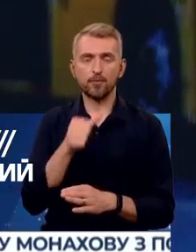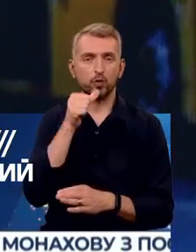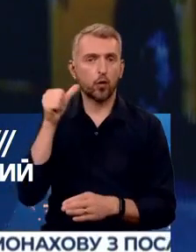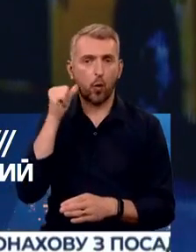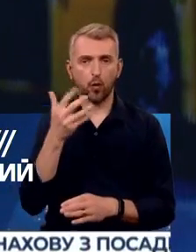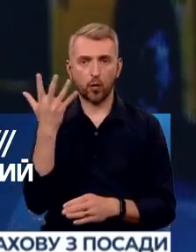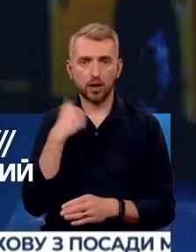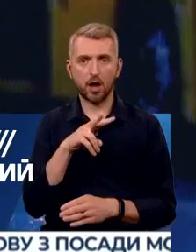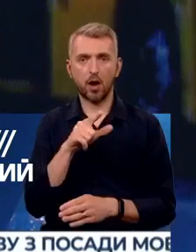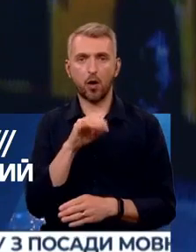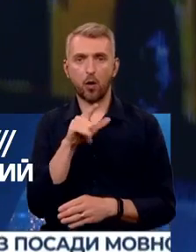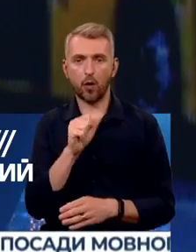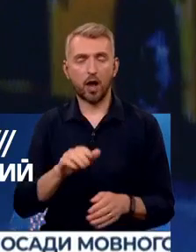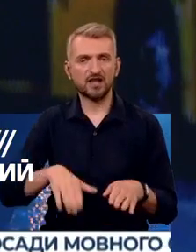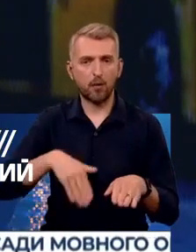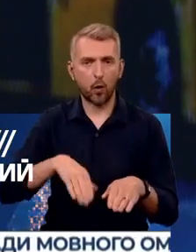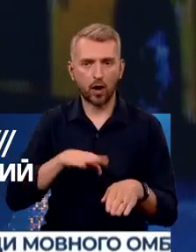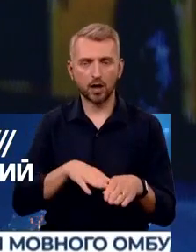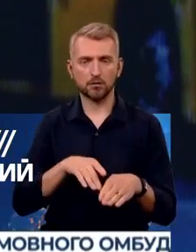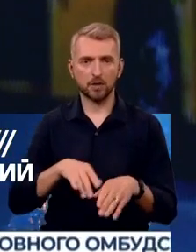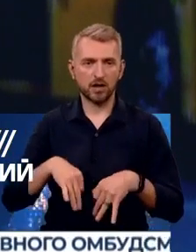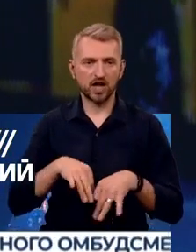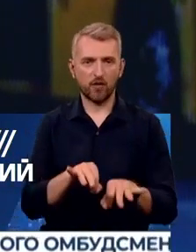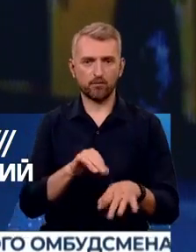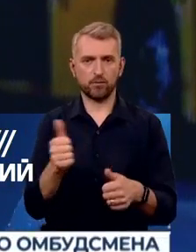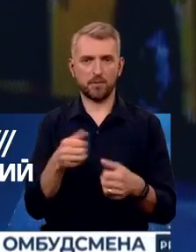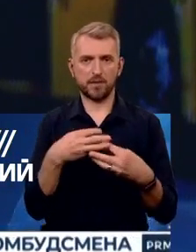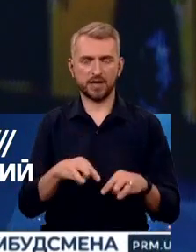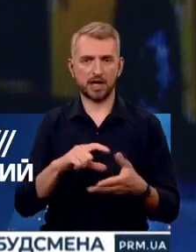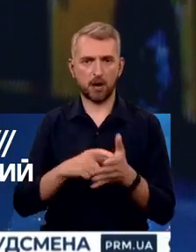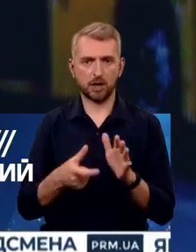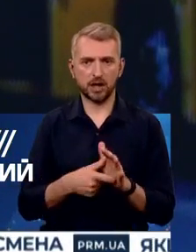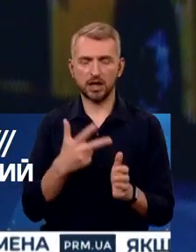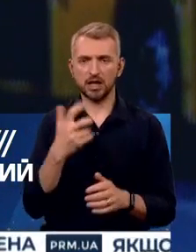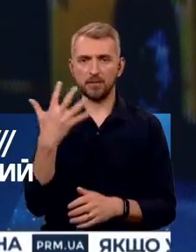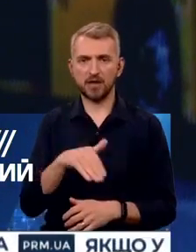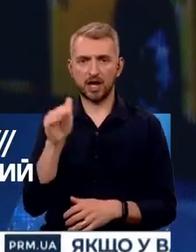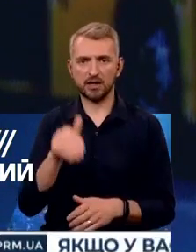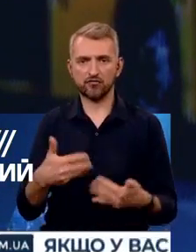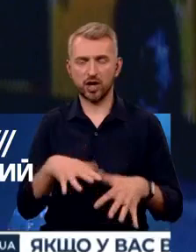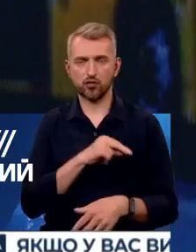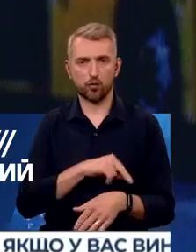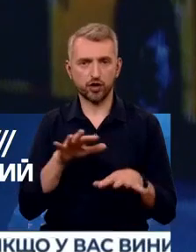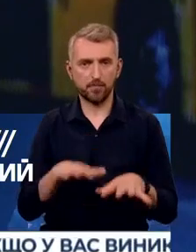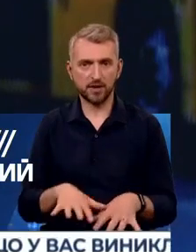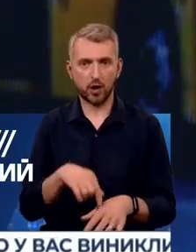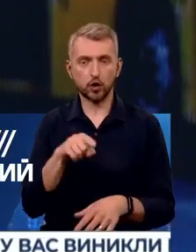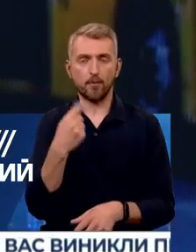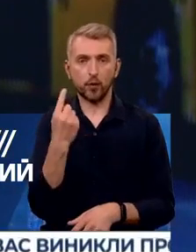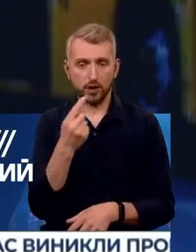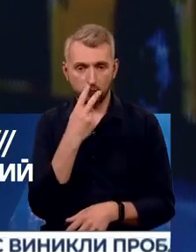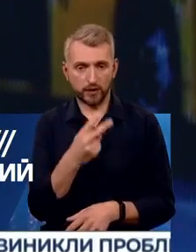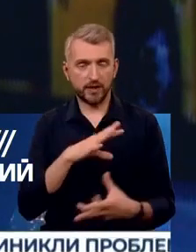року, коли Льоха Самокат заїхав у прем'єрський кабінет. 350 тисяч втрачених робочих місць. Номер один,